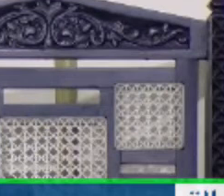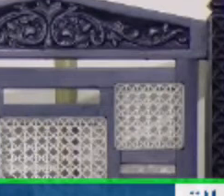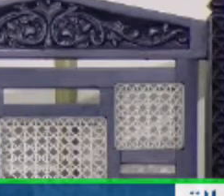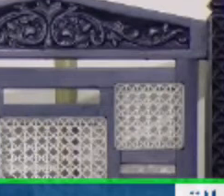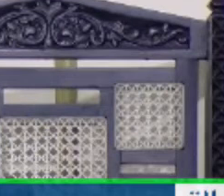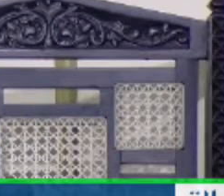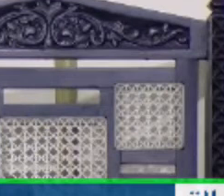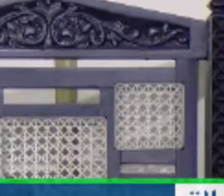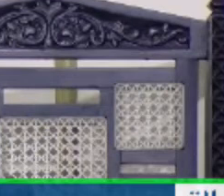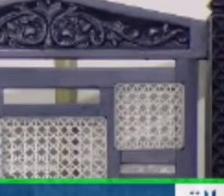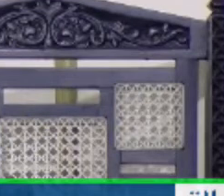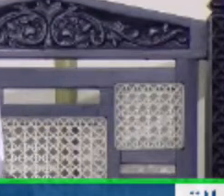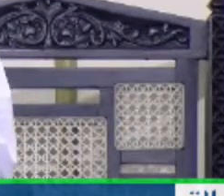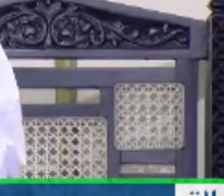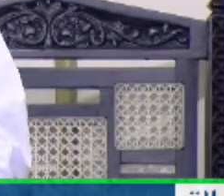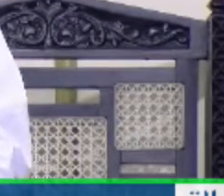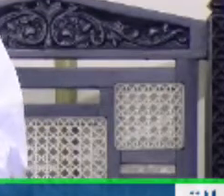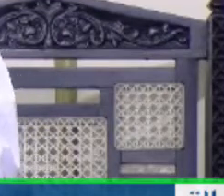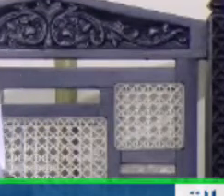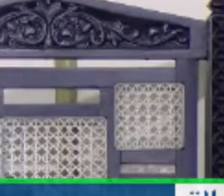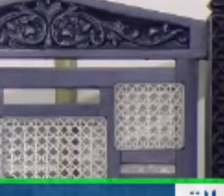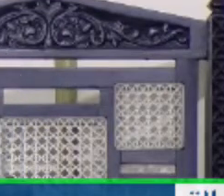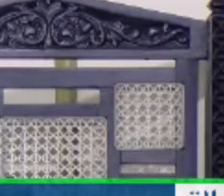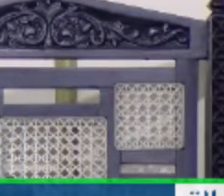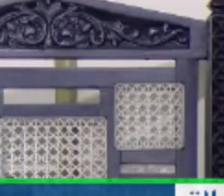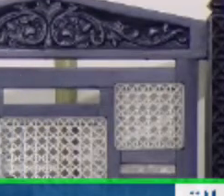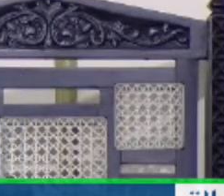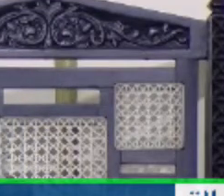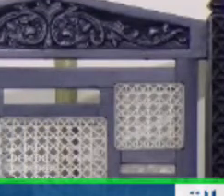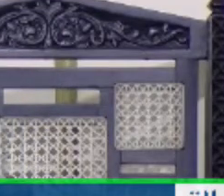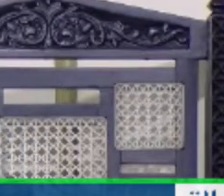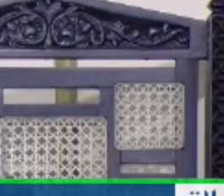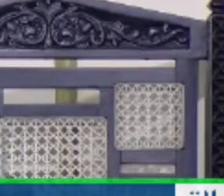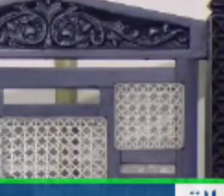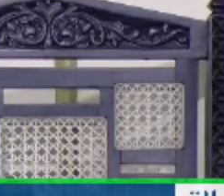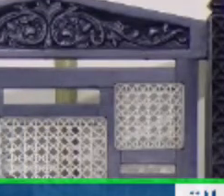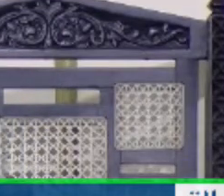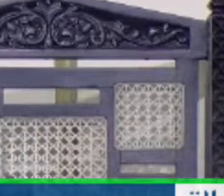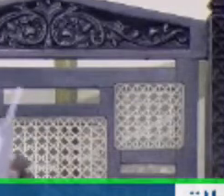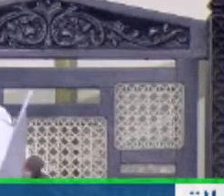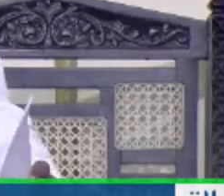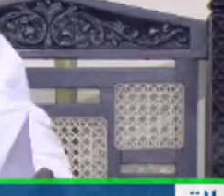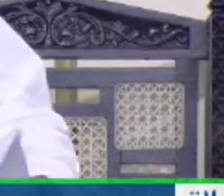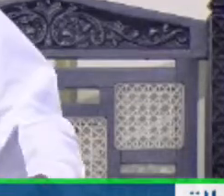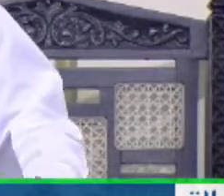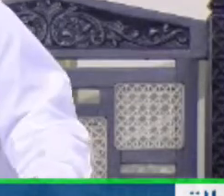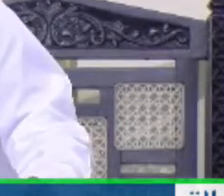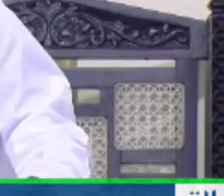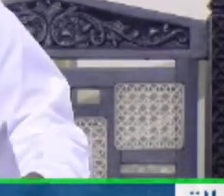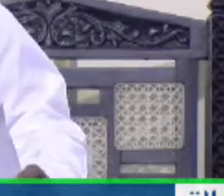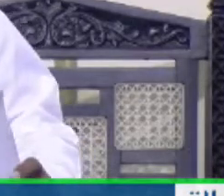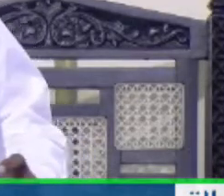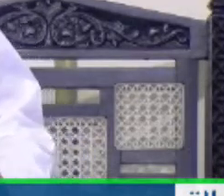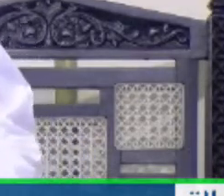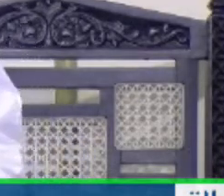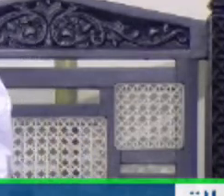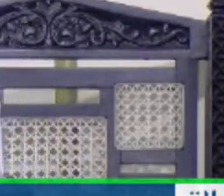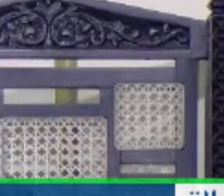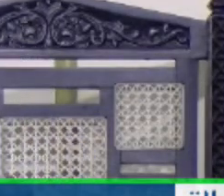prophets. وَحَبُّ الْأَسْمَاءِ إِلَى اللَّهِ عَزَّ وَجَلَّ And the names that